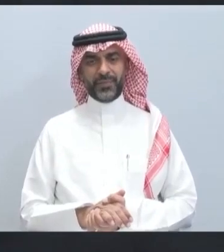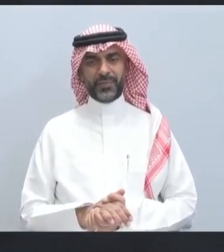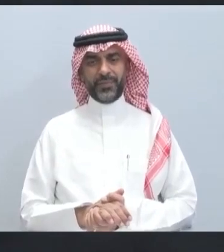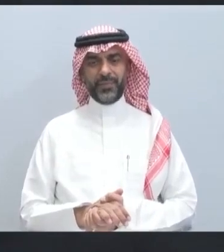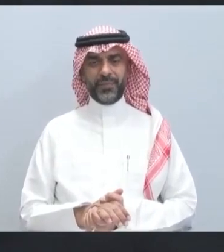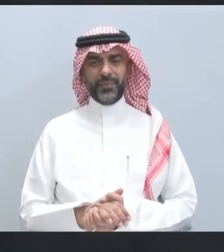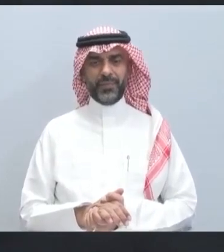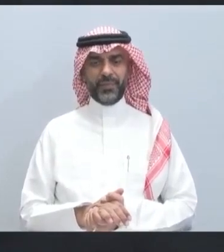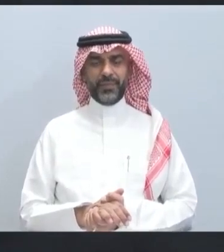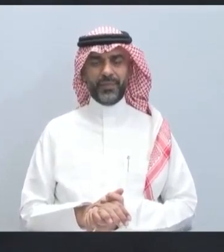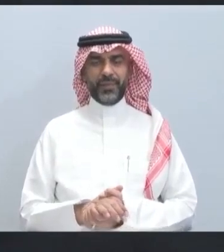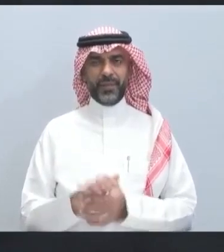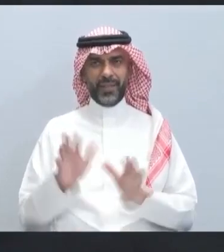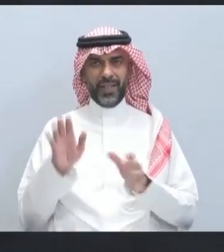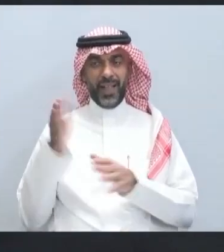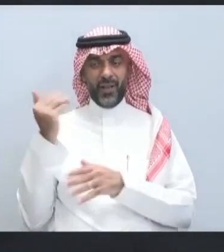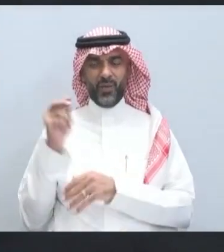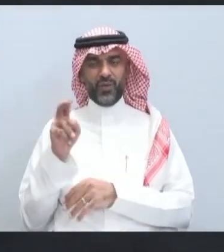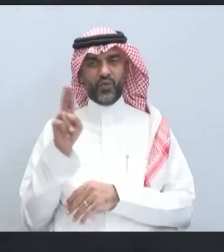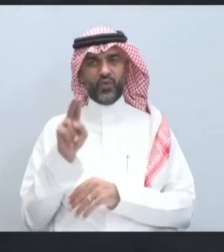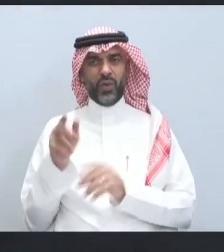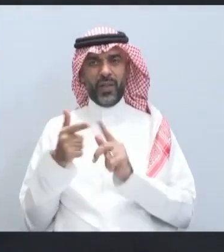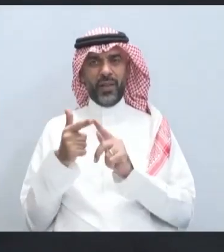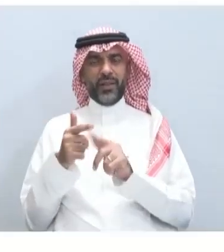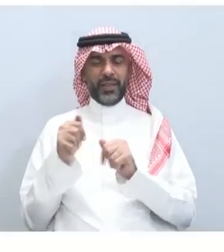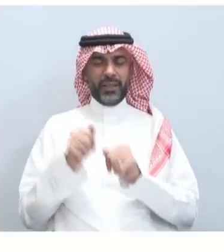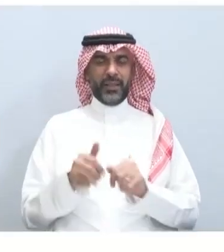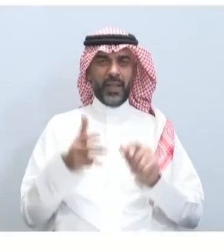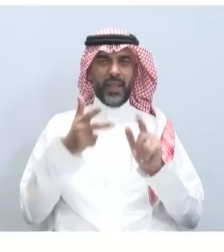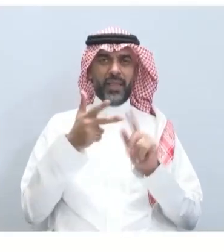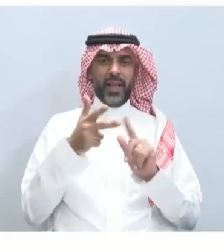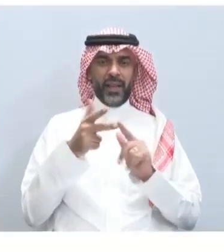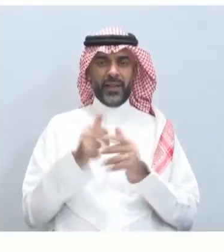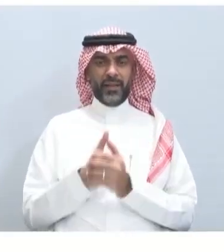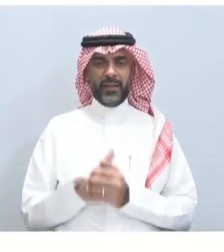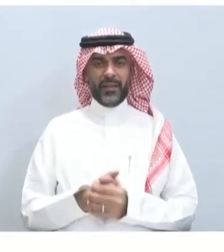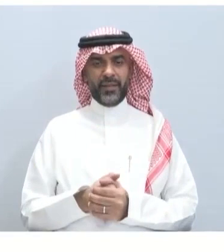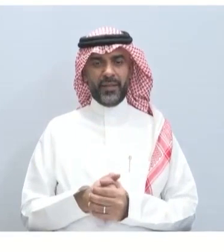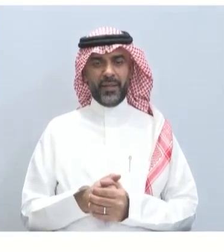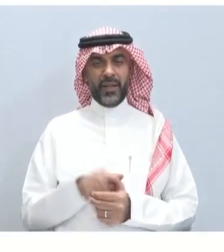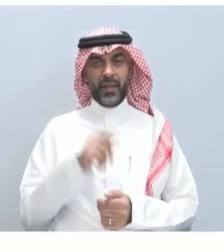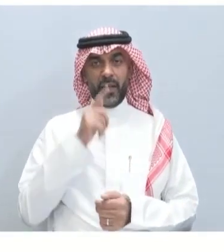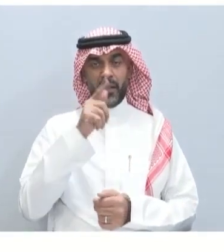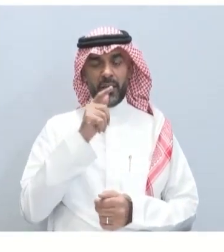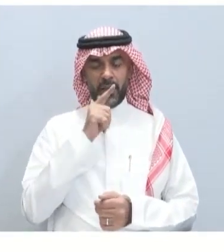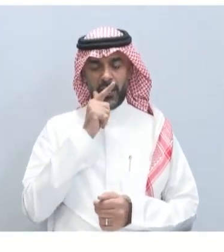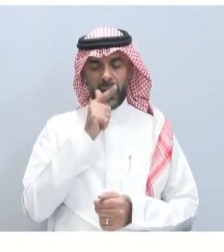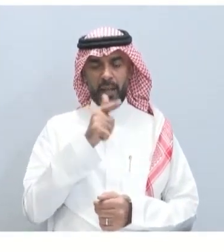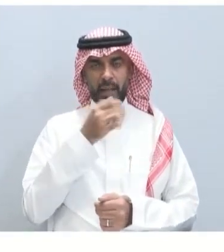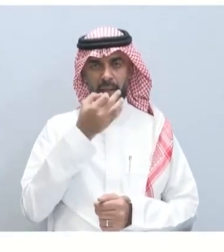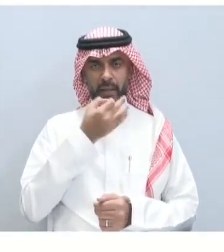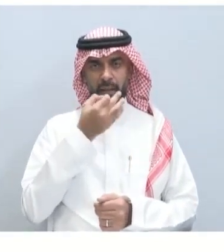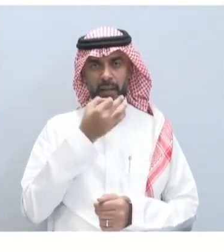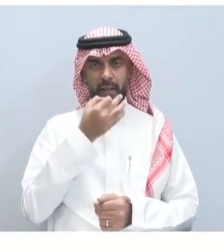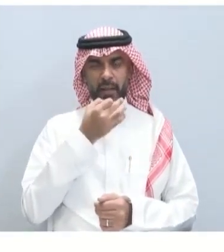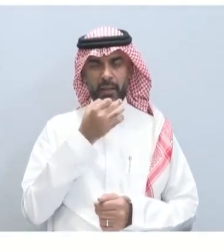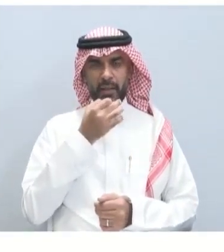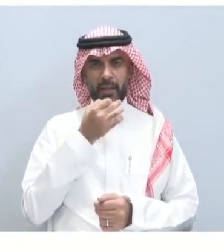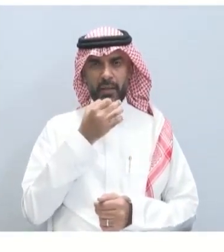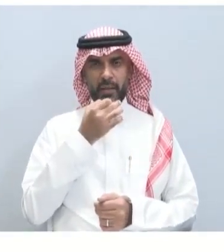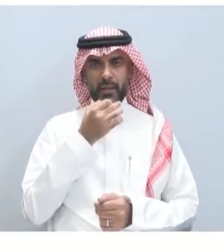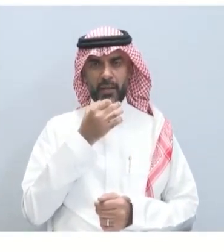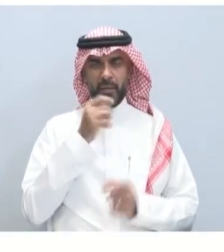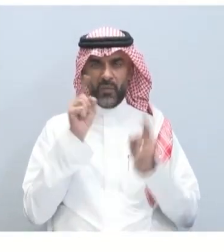بعد ان انهينا السؤال الثاني ننتقل الى السؤال الثالث تحدث باسلوب موجز عن مميزات قواعد